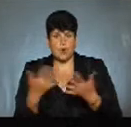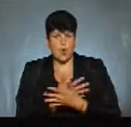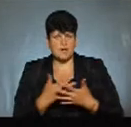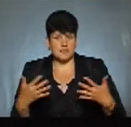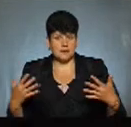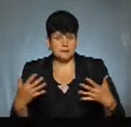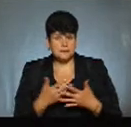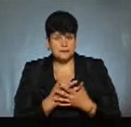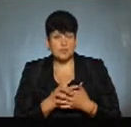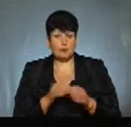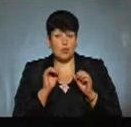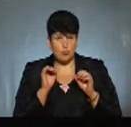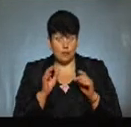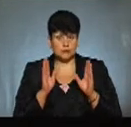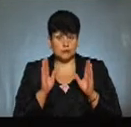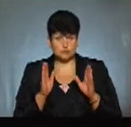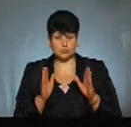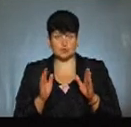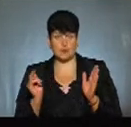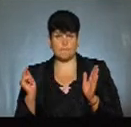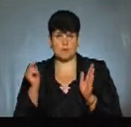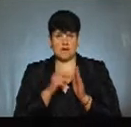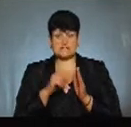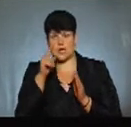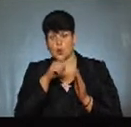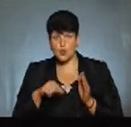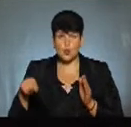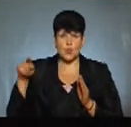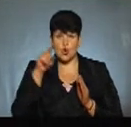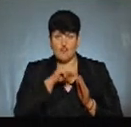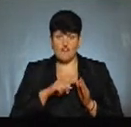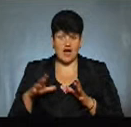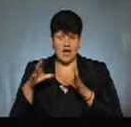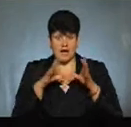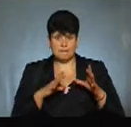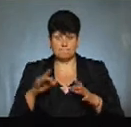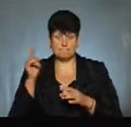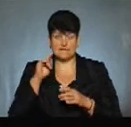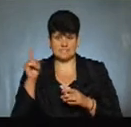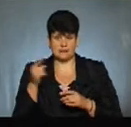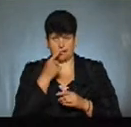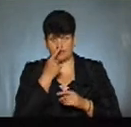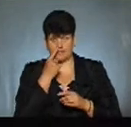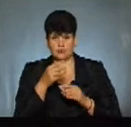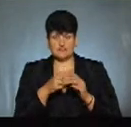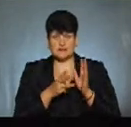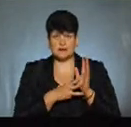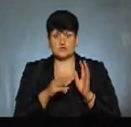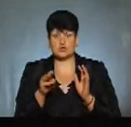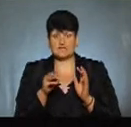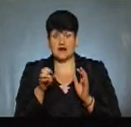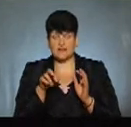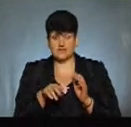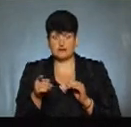може якимось чином в приміщення потрапити кульова блискавка. От і ми зовсім недавно, 18 травня, на Тернопільщині,